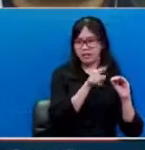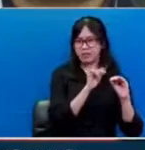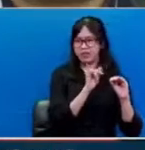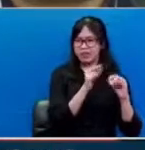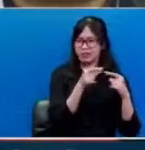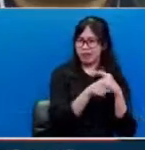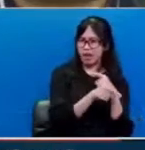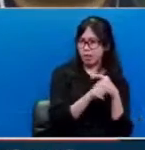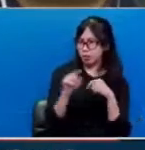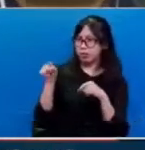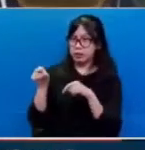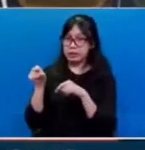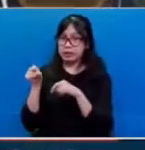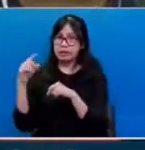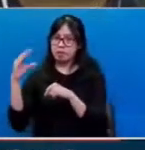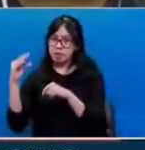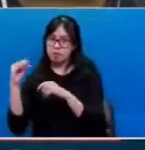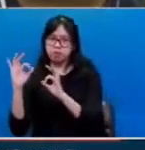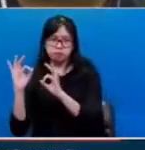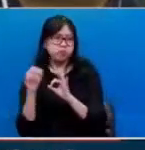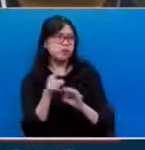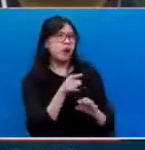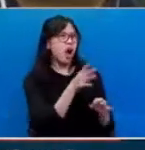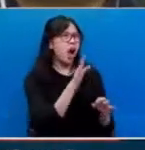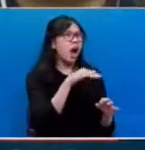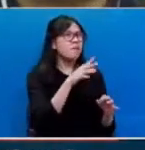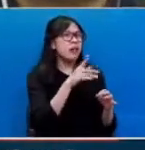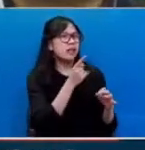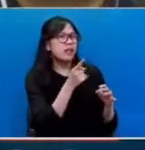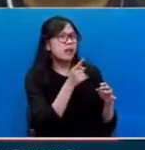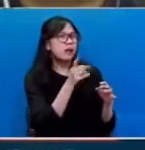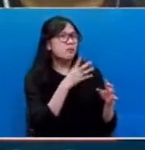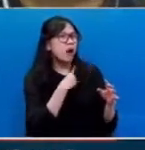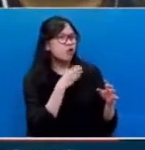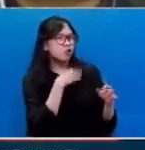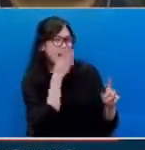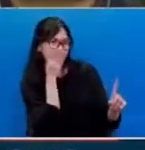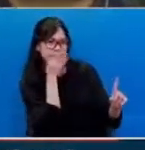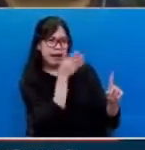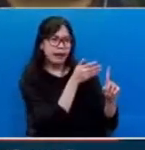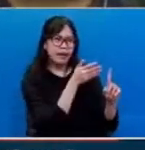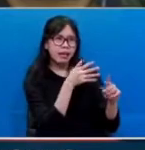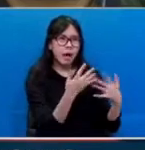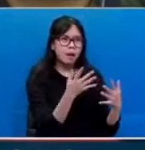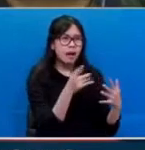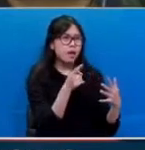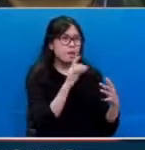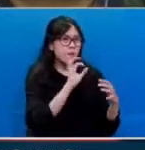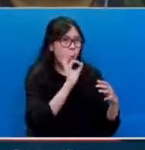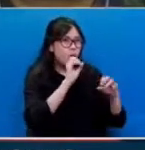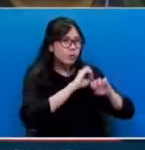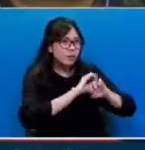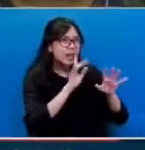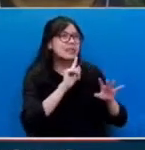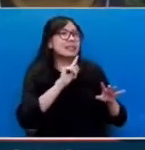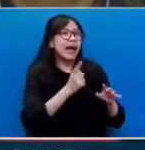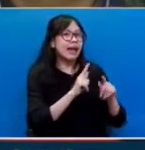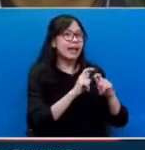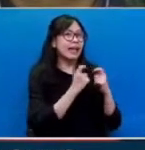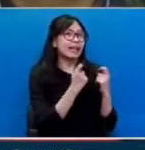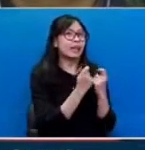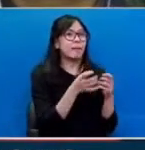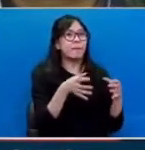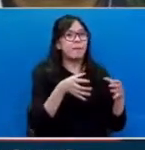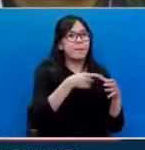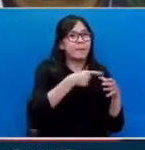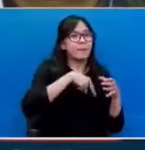apa kita belum tahu ya kita sama-sama masih mencoba untuk melihat menerka ini apa yang ditargetkan persepsi apa yang kemudian coba dibangun oleh tim paling tidak dari